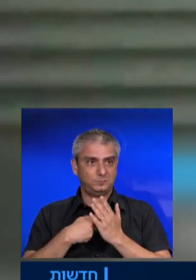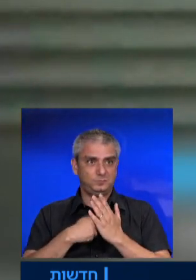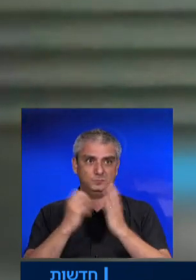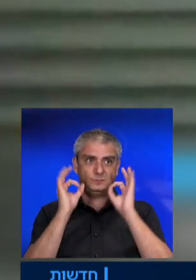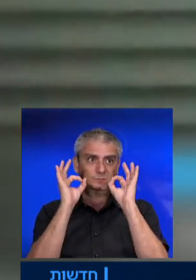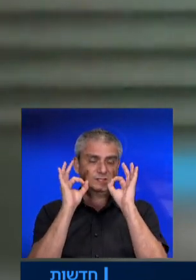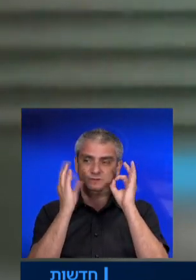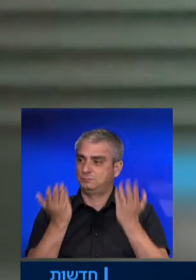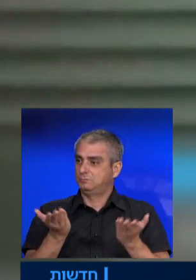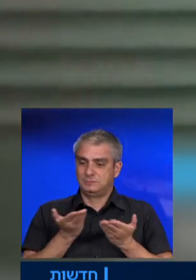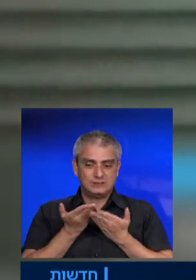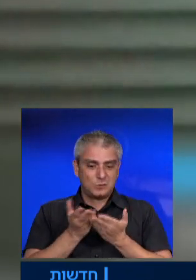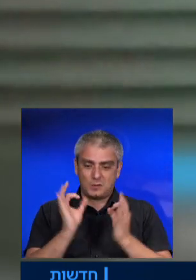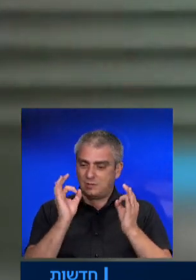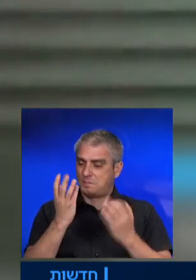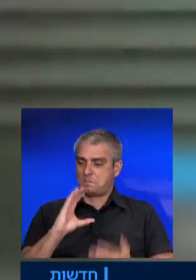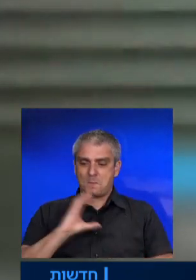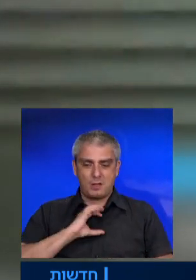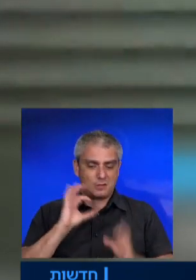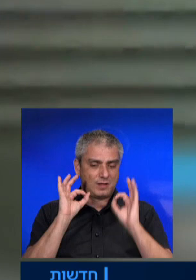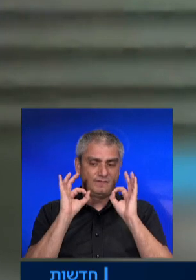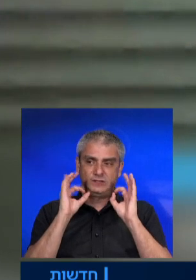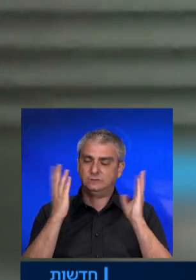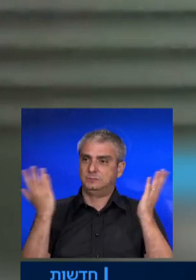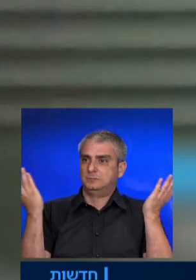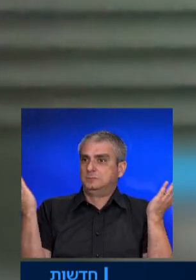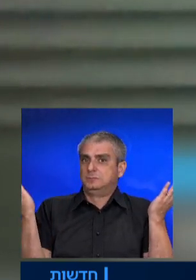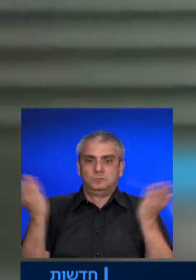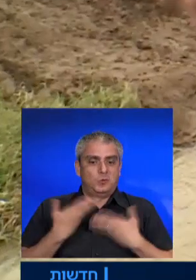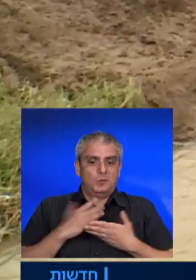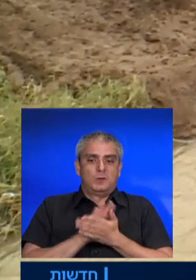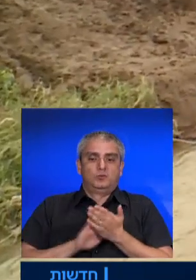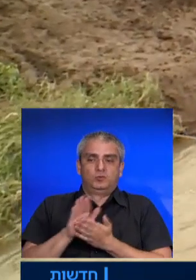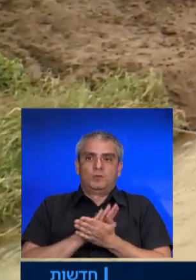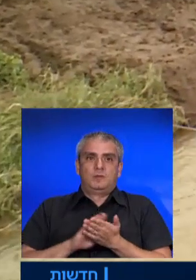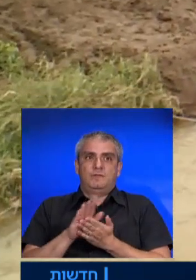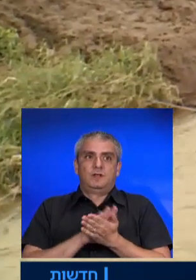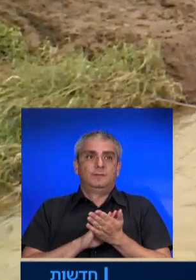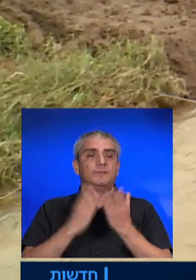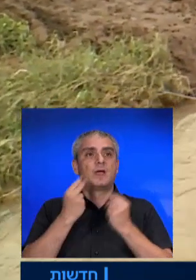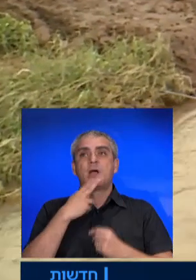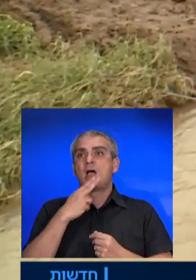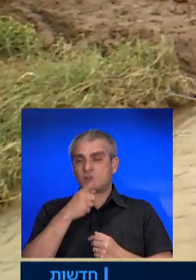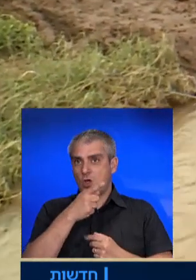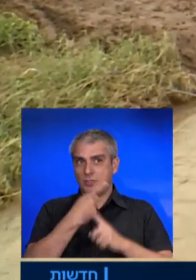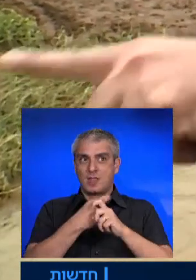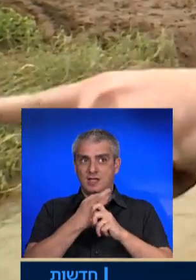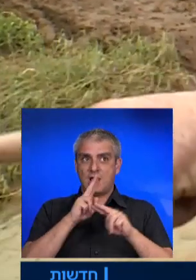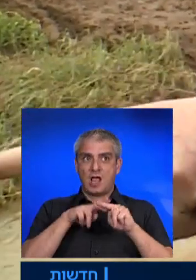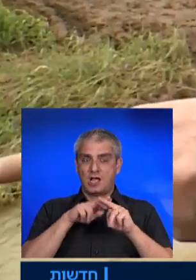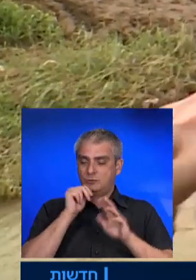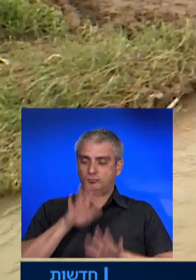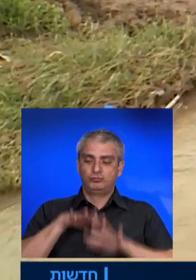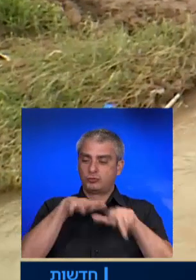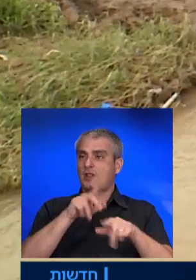ושום פיצוי, שום סיוע, שום מענק, לא קיבלנו כלום. הרבה הבטחות קיבלה נהריה לאחר השיטפון